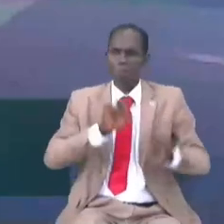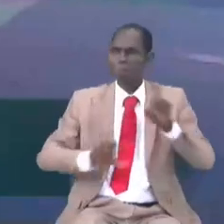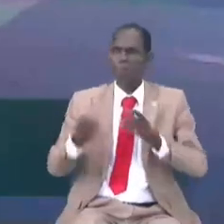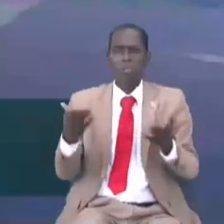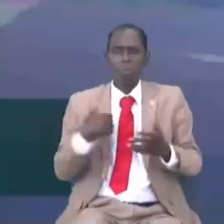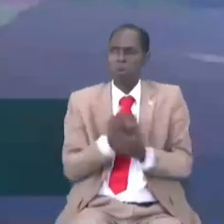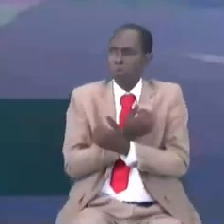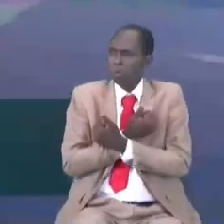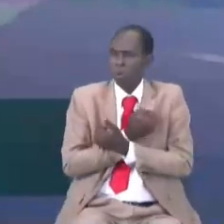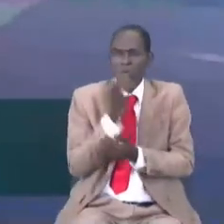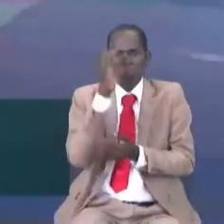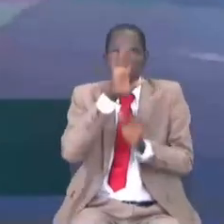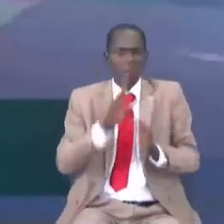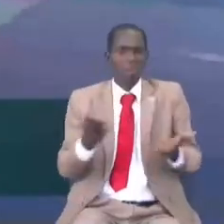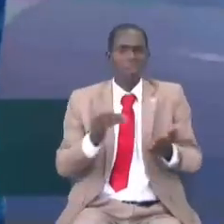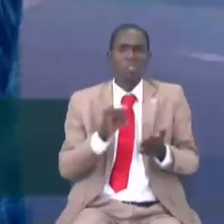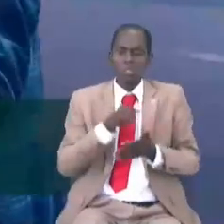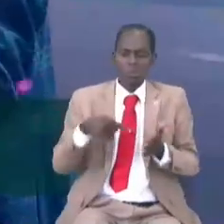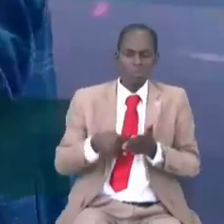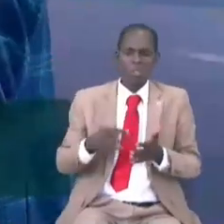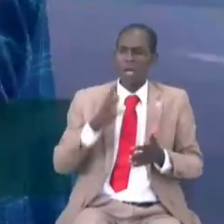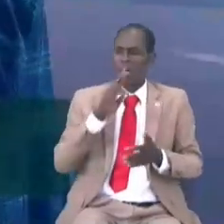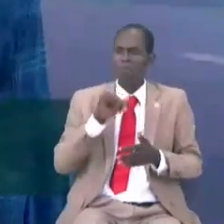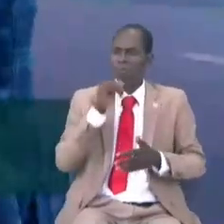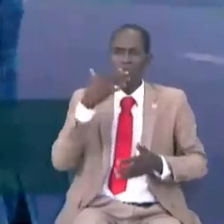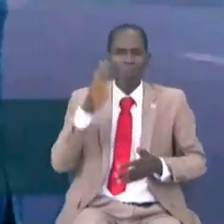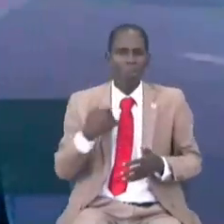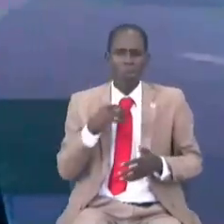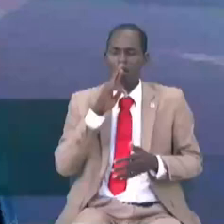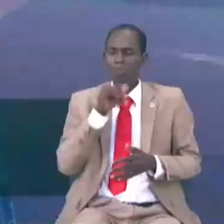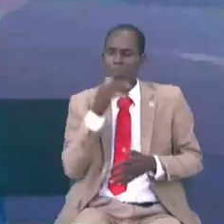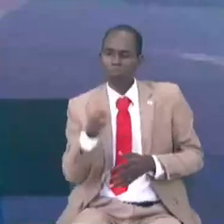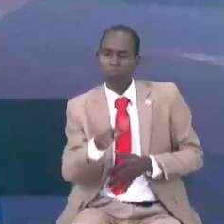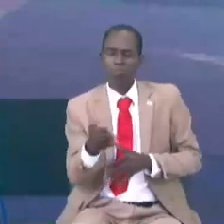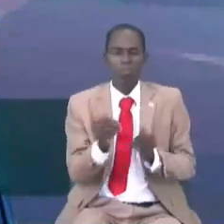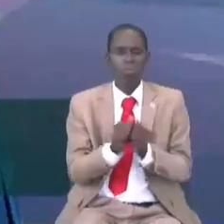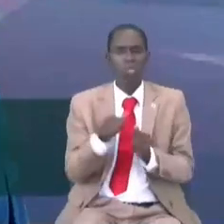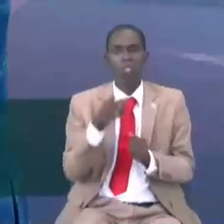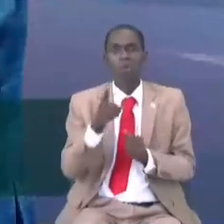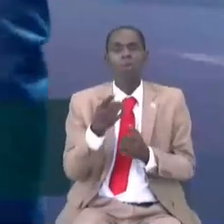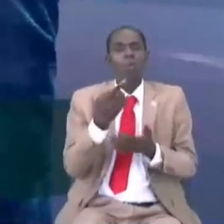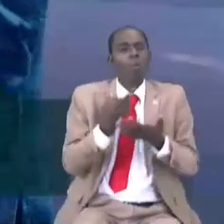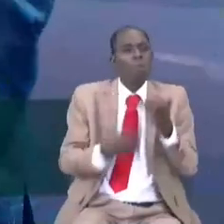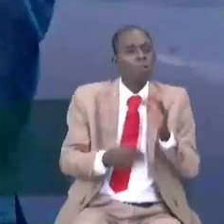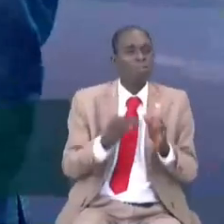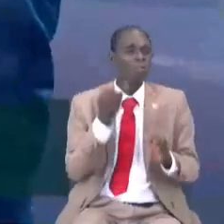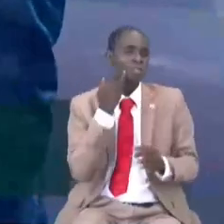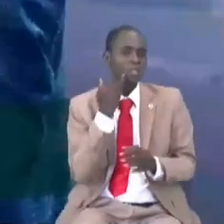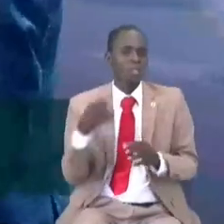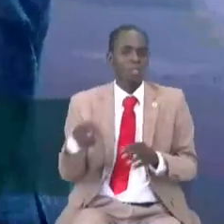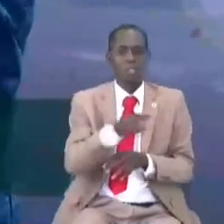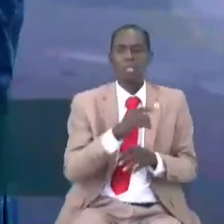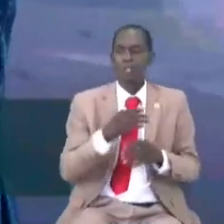on ne joue pas avec les gens. Et s'ils avaient rejeté, il n'y aurait pas de miséricorde. Celui qui cache ses transgressions